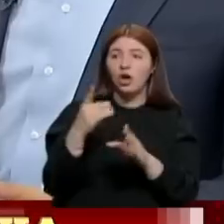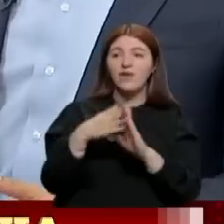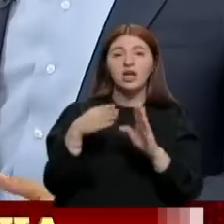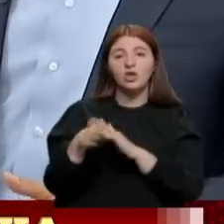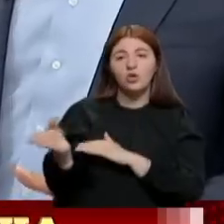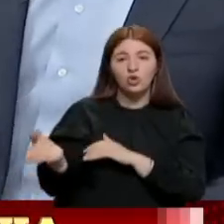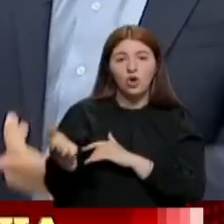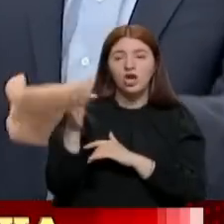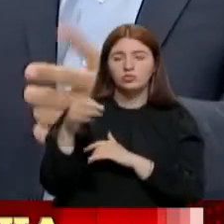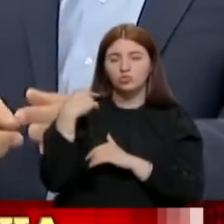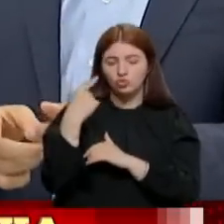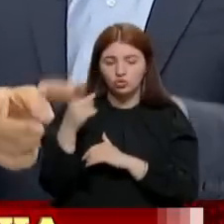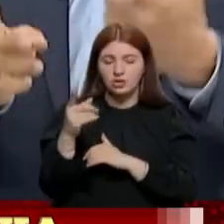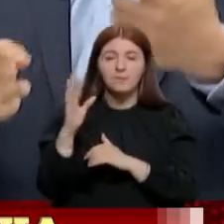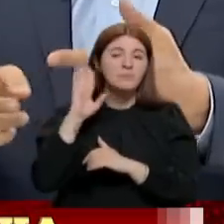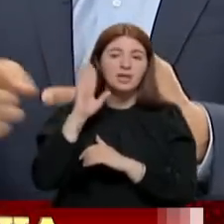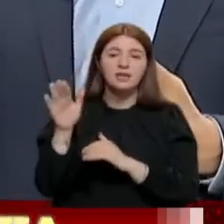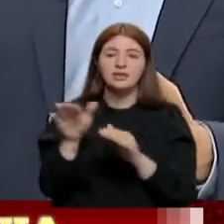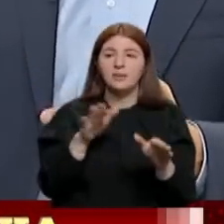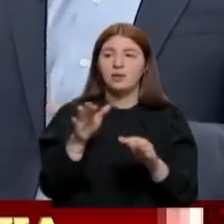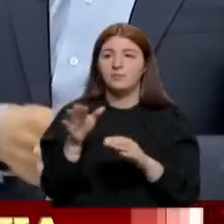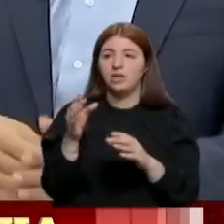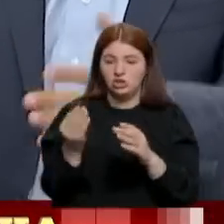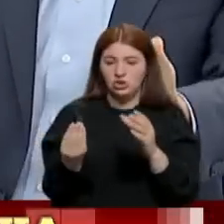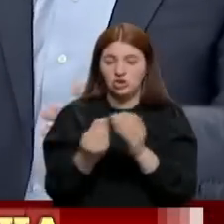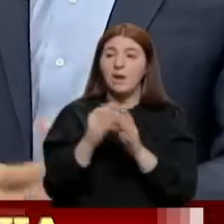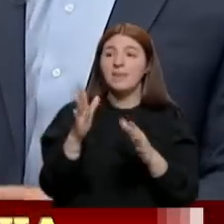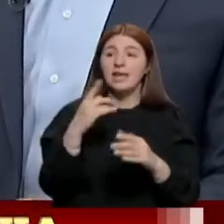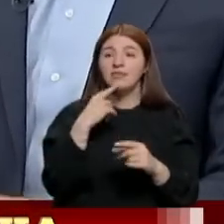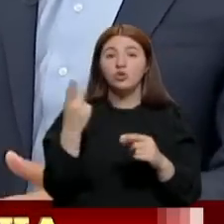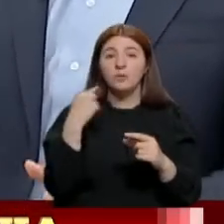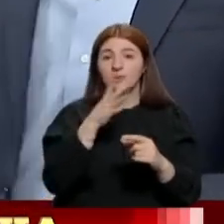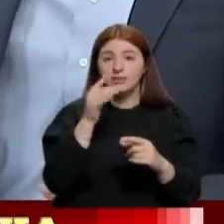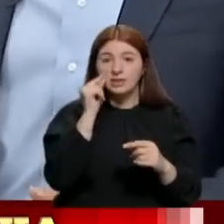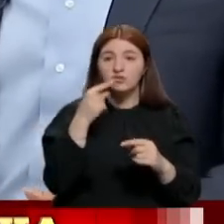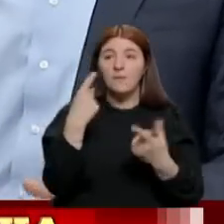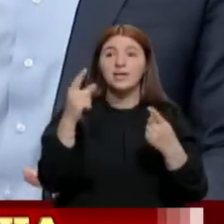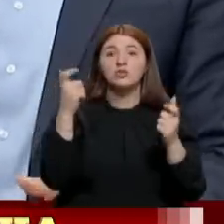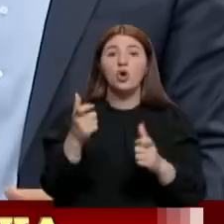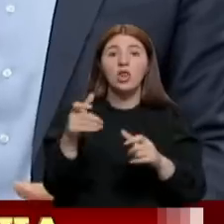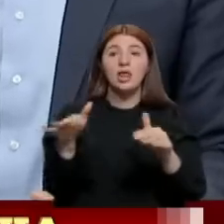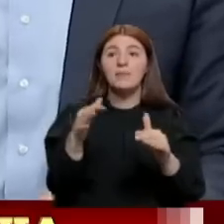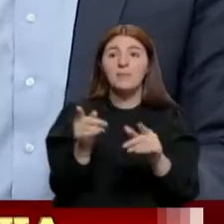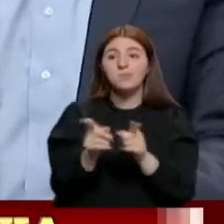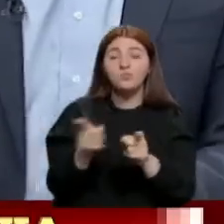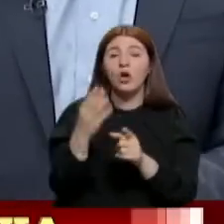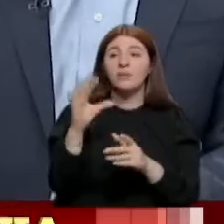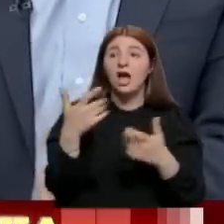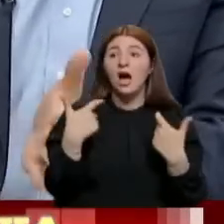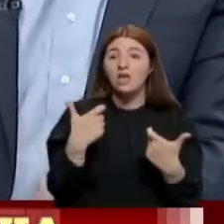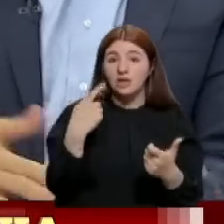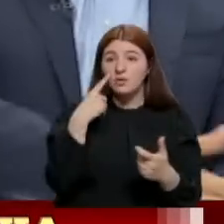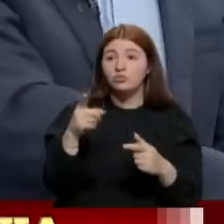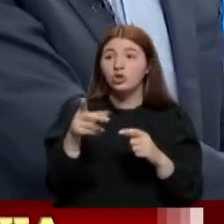evlere giriyor. Şimdi düşünün ki Malatya depremi tetiklenebilir diye dün bilim insanları söylüyor değil mi? Bingöl depremi tetiklenebilir diyor. Hatay bakın